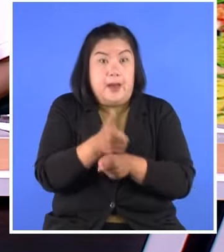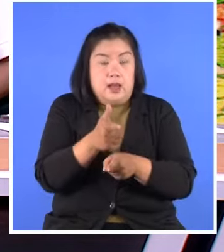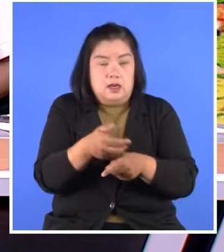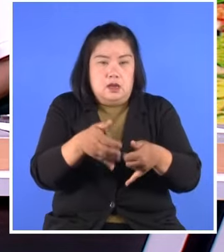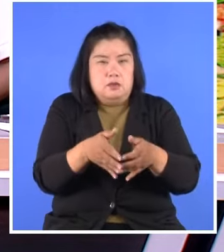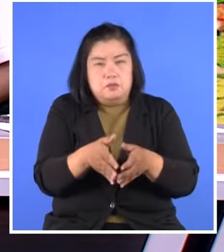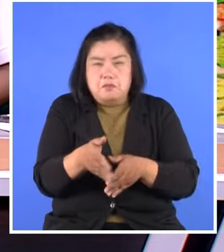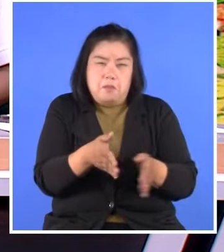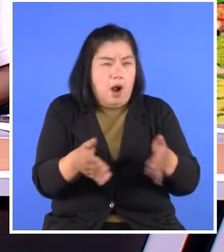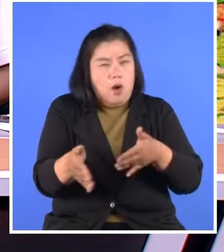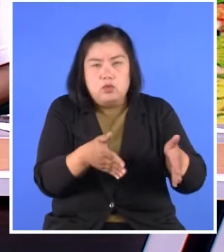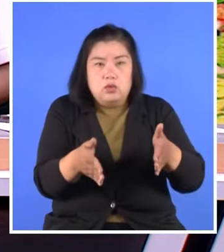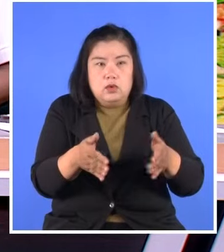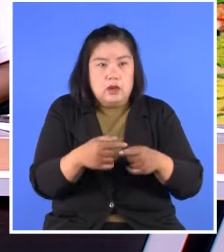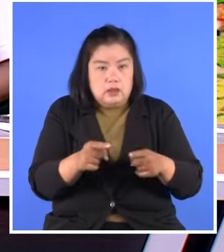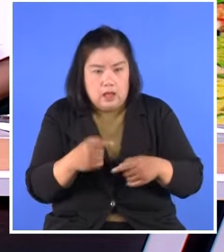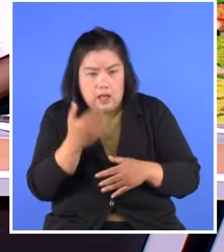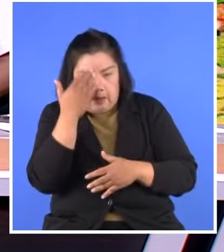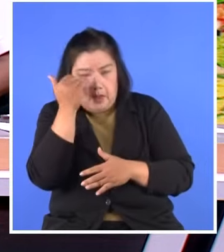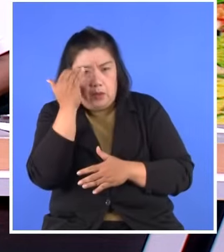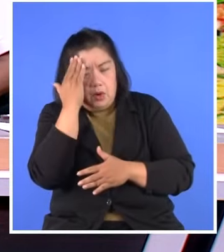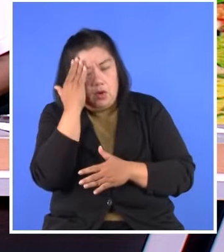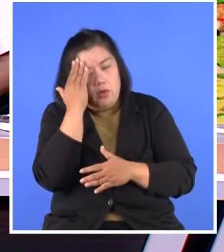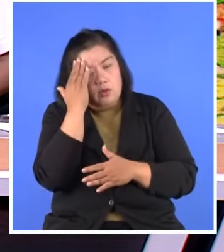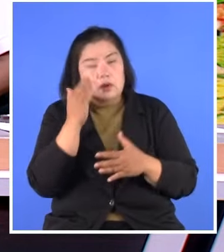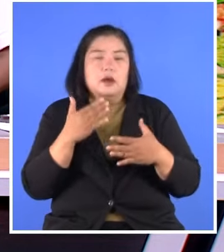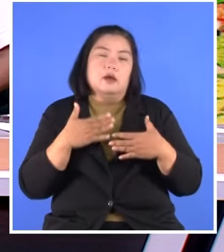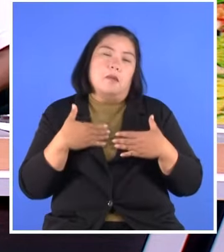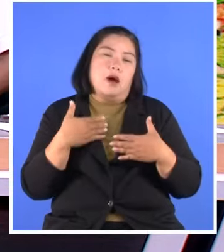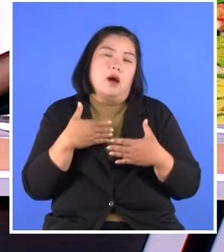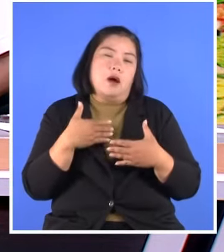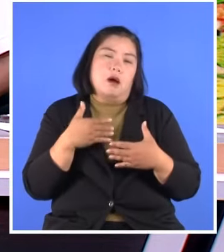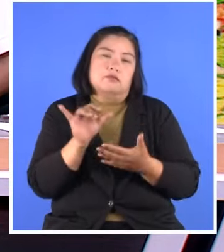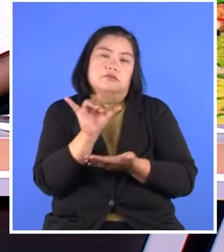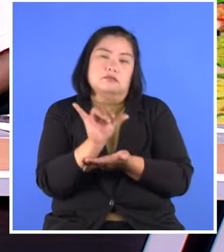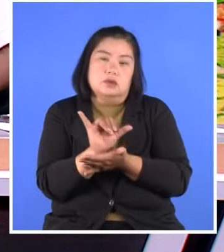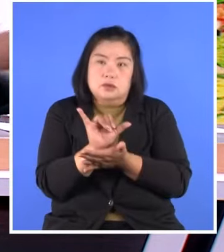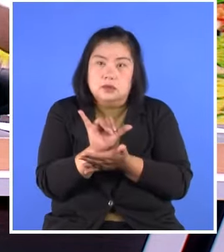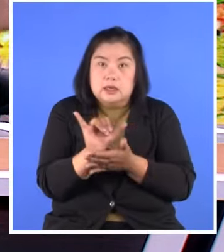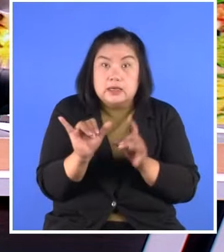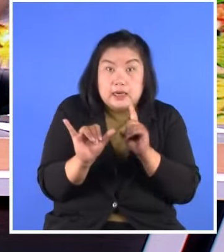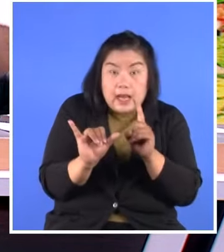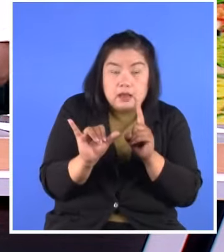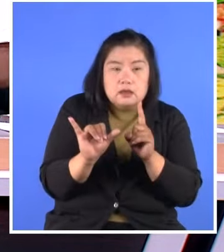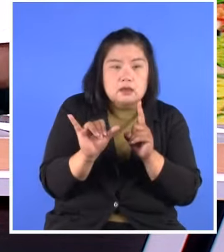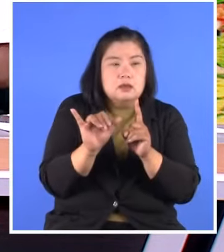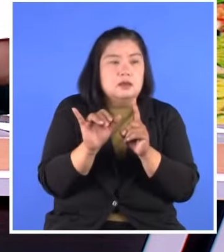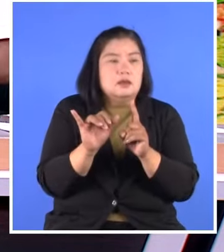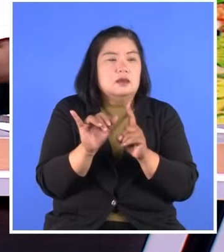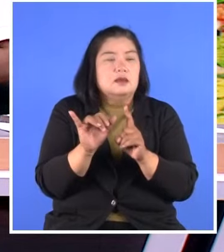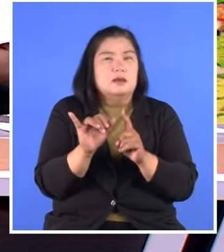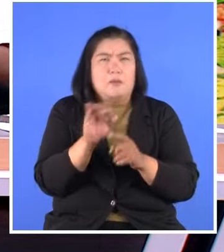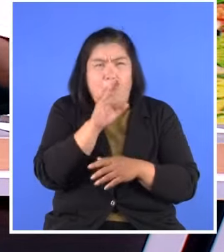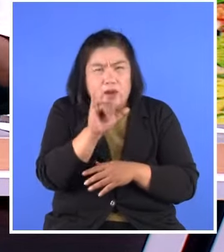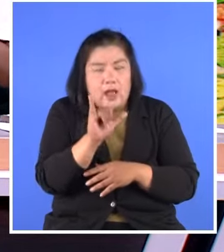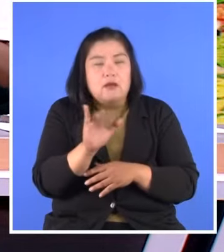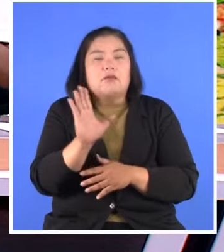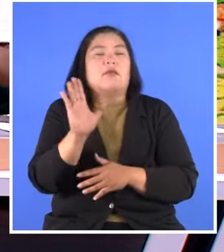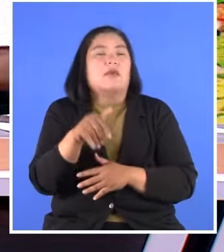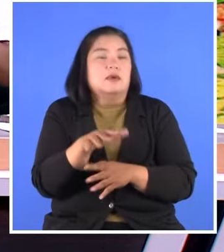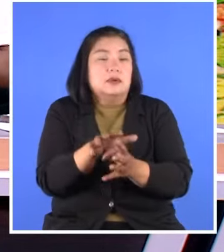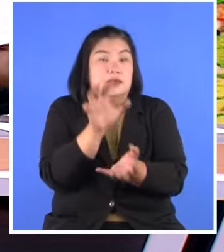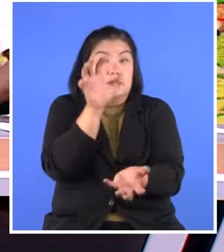ไม่ได้รับเชิญเข้ามามานอนอาบแดดอยู่เดาซิว่าคืออะไรถูกต้องฮะจระเข้ฮยังไม่ได้เดาเลยนะคะเเดาเป็น